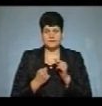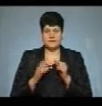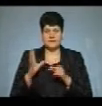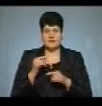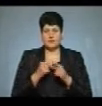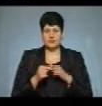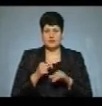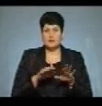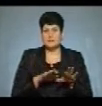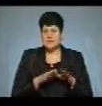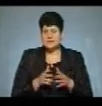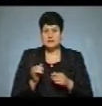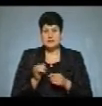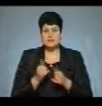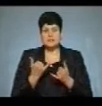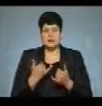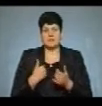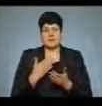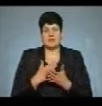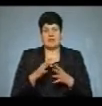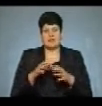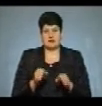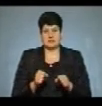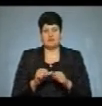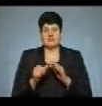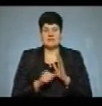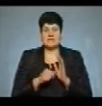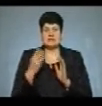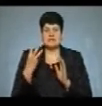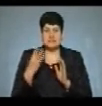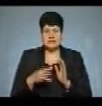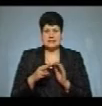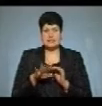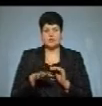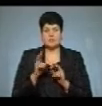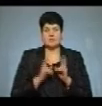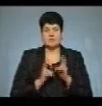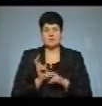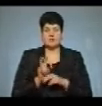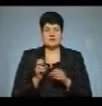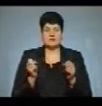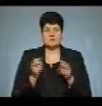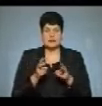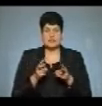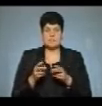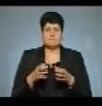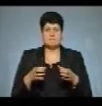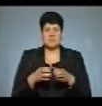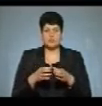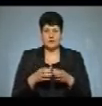на місце, що і зараз ми є власники. О 16:30 на територію підприємства зайшов спецпідрозділ поліції